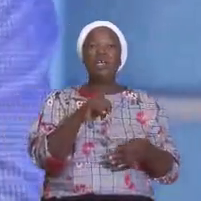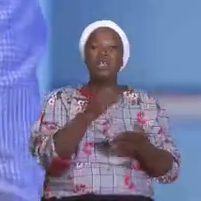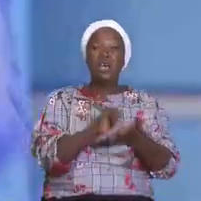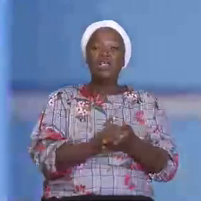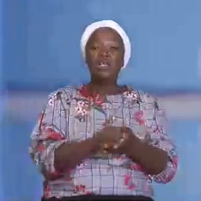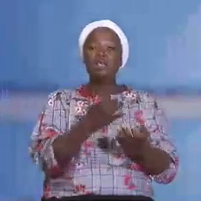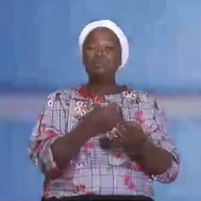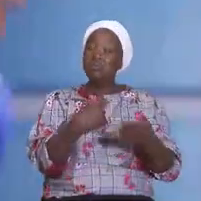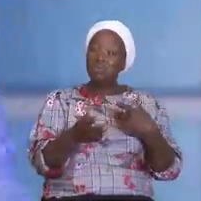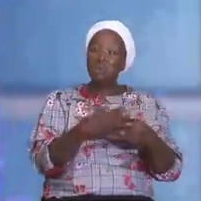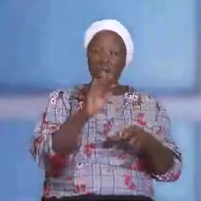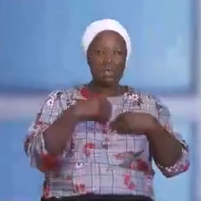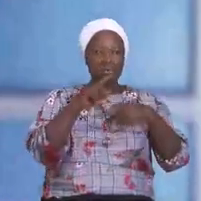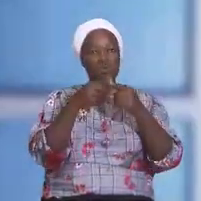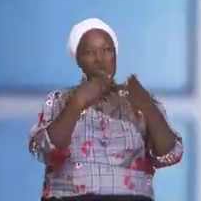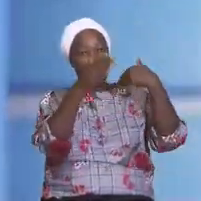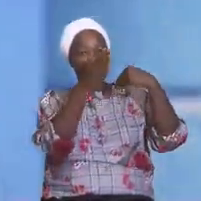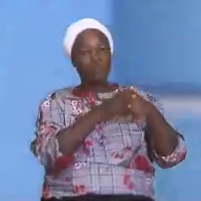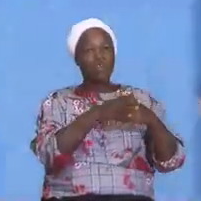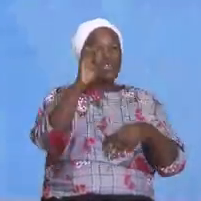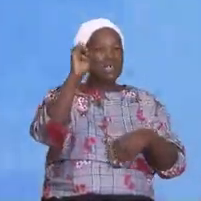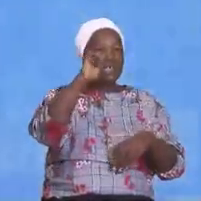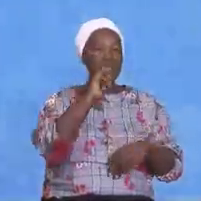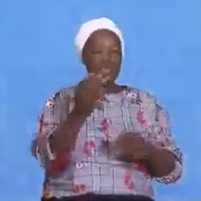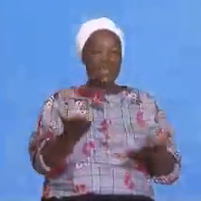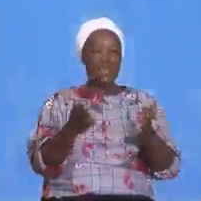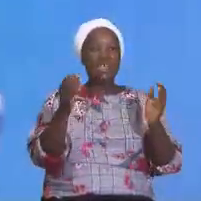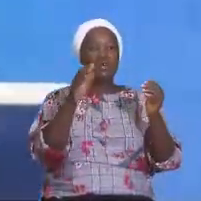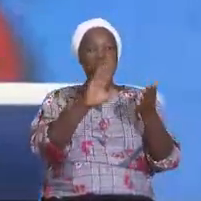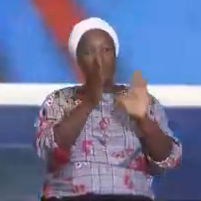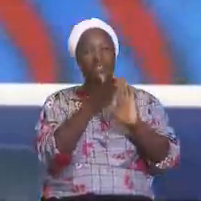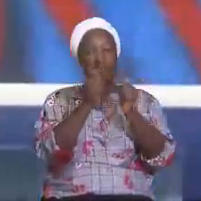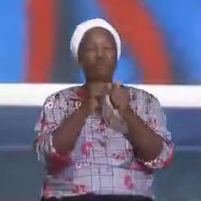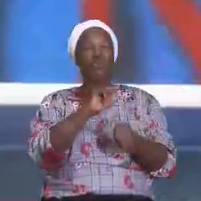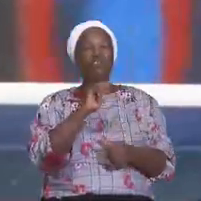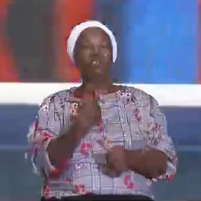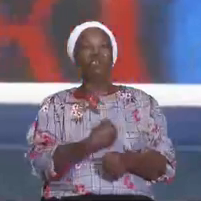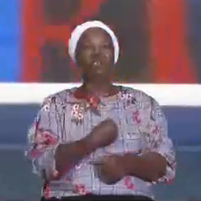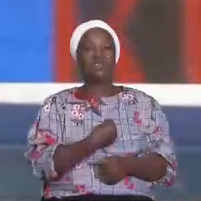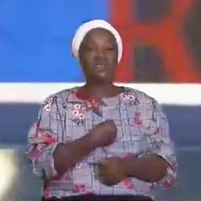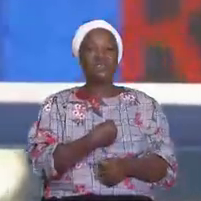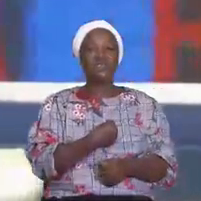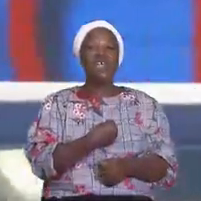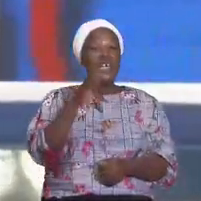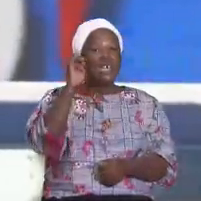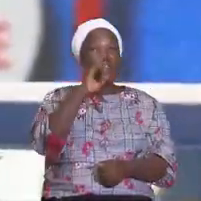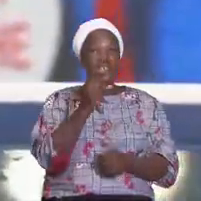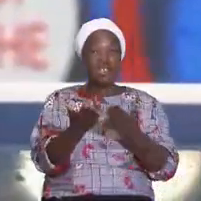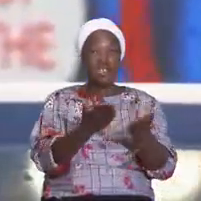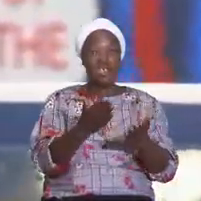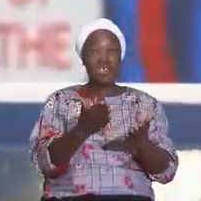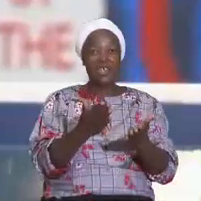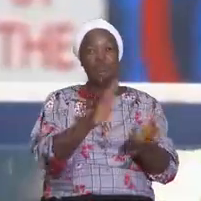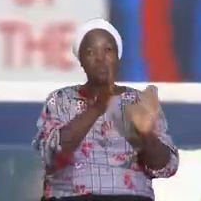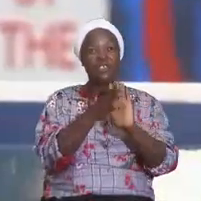pendant qu'il était ici sur terre. Je vous assure, même s'il est allé au ciel, il est ici